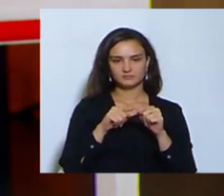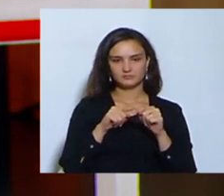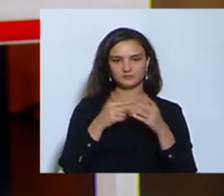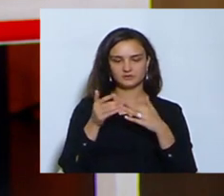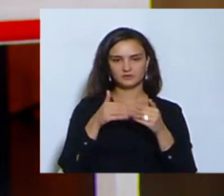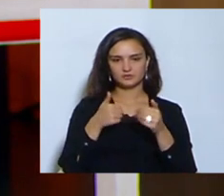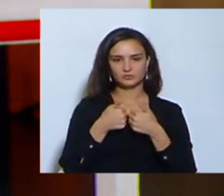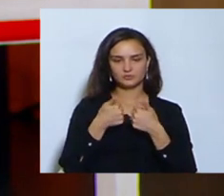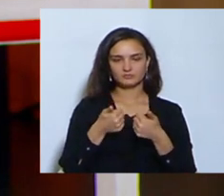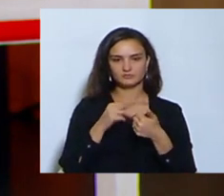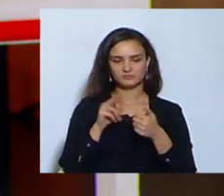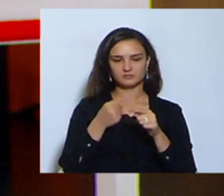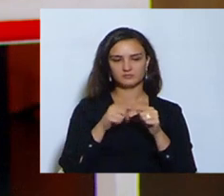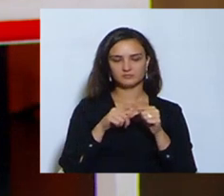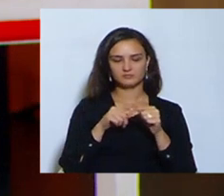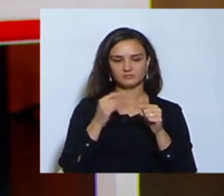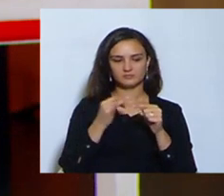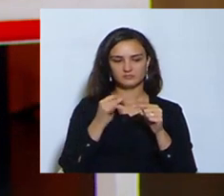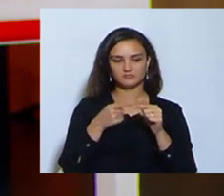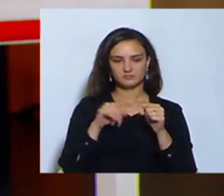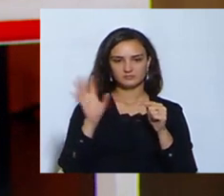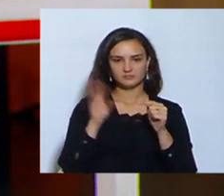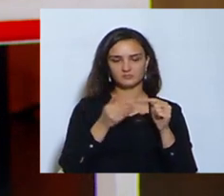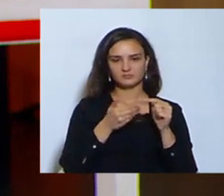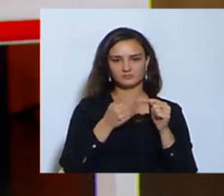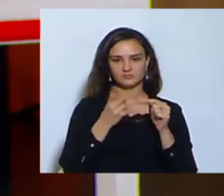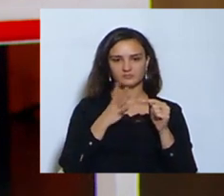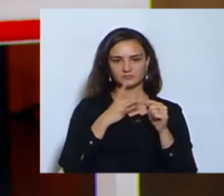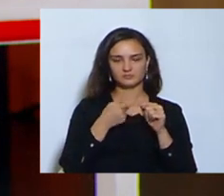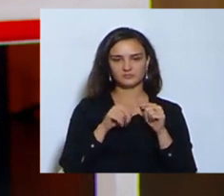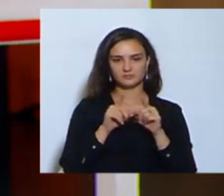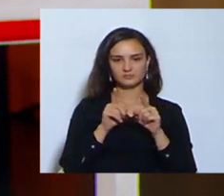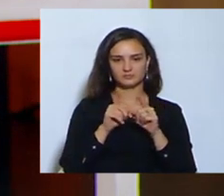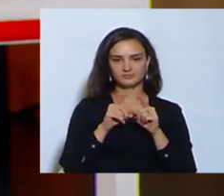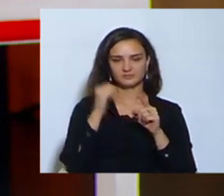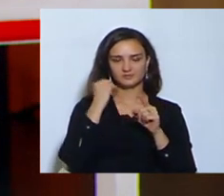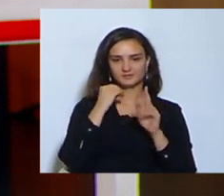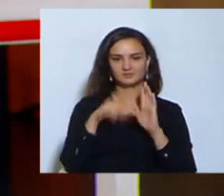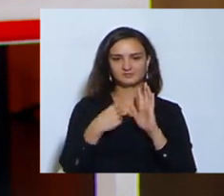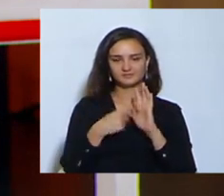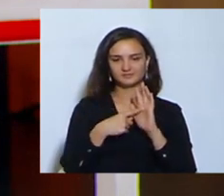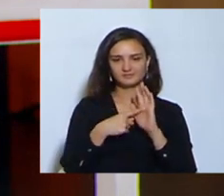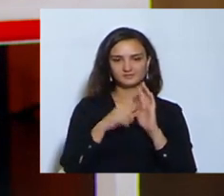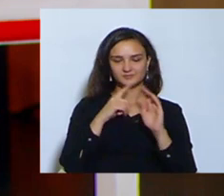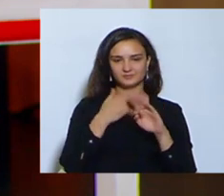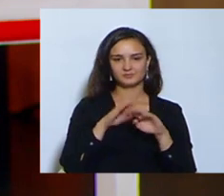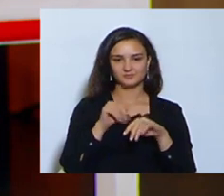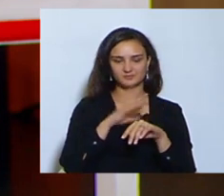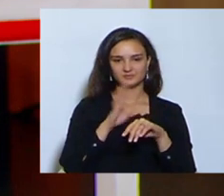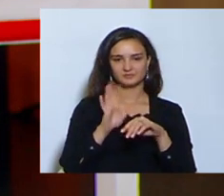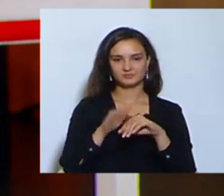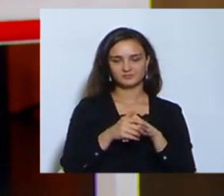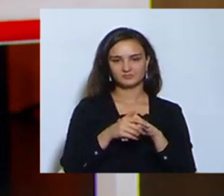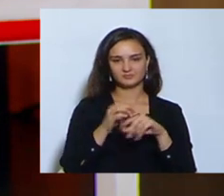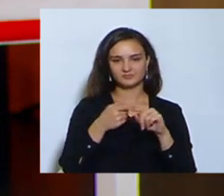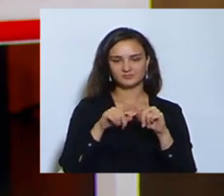შეუწყობს ხელს და მაინტერესებს რომ ეს მთელი ცხოვრება უნდა იყოს და ბატონო მადლობა მადლობა შეკითხვისთვის რომ გართულება არ გამოიწვია რეალურად